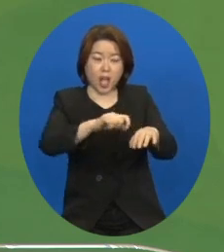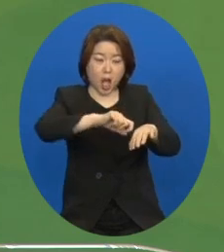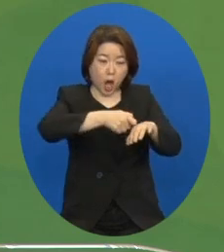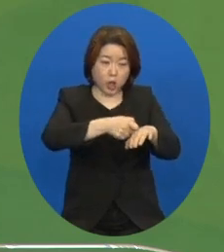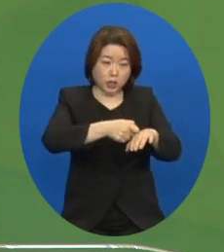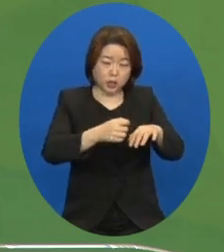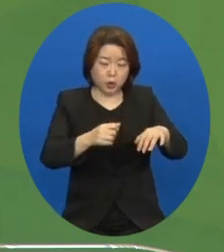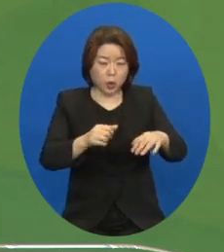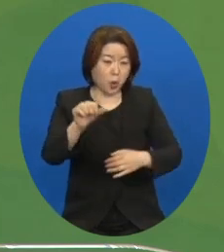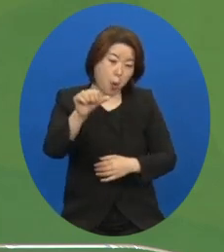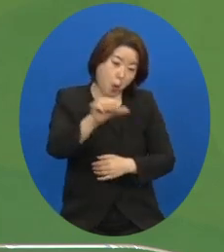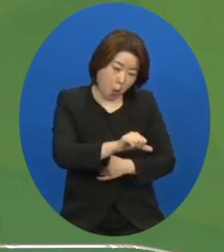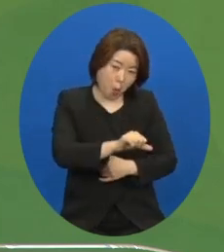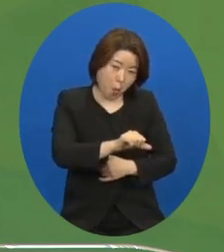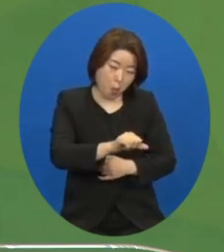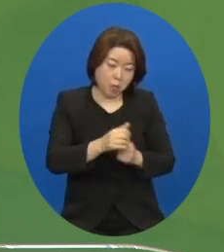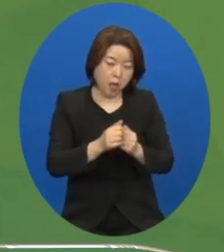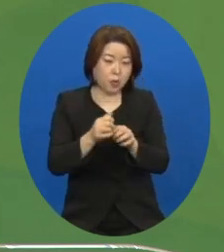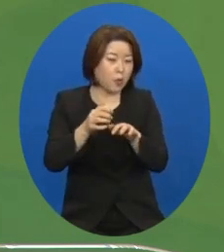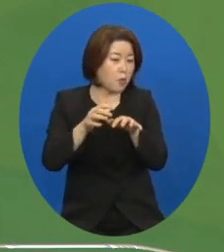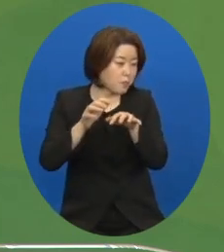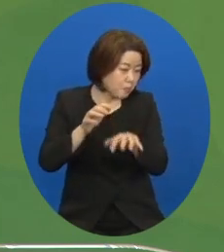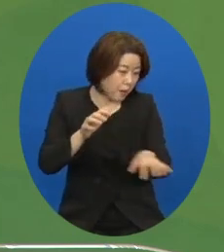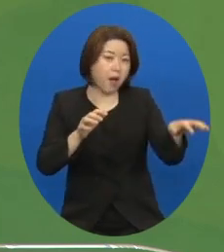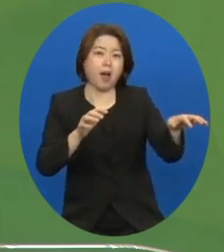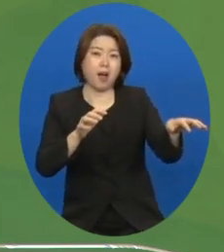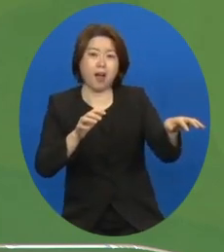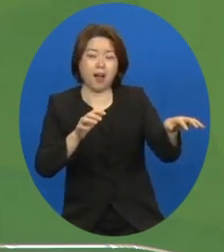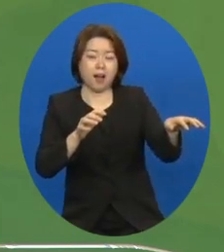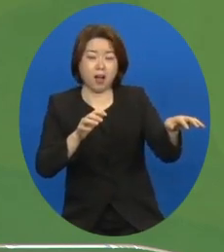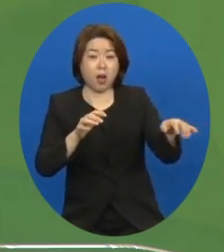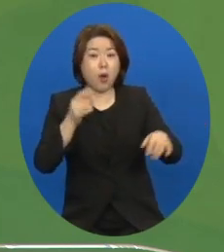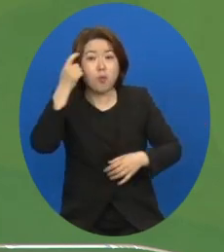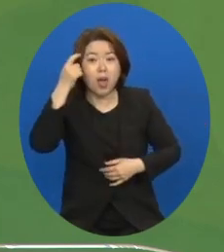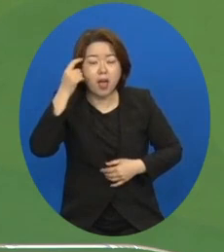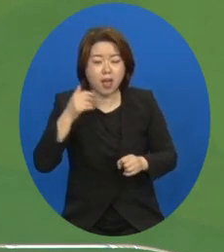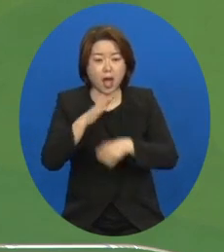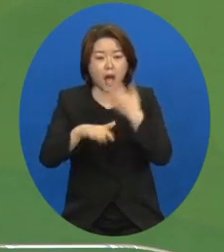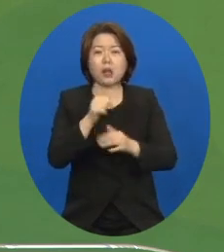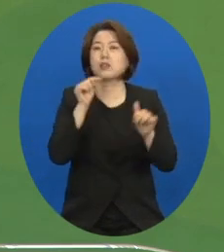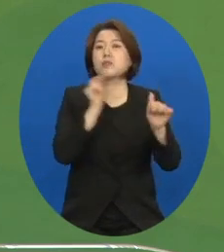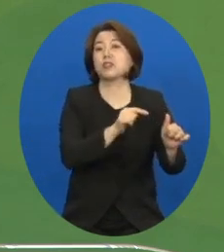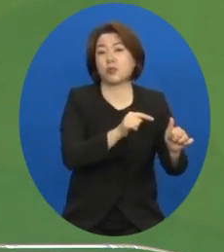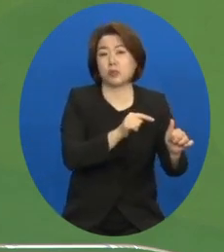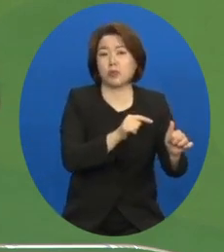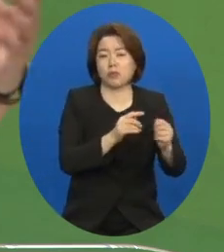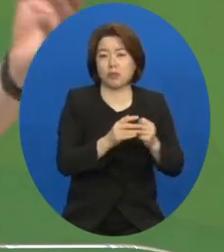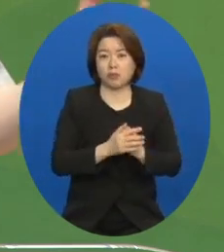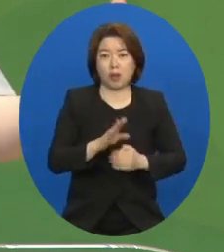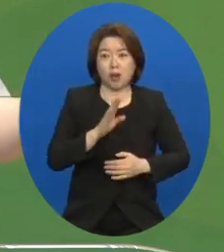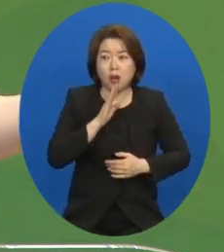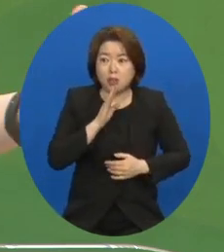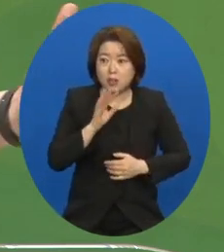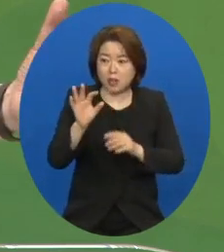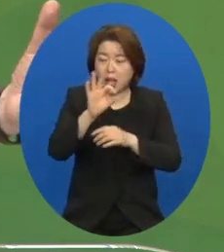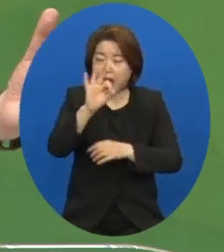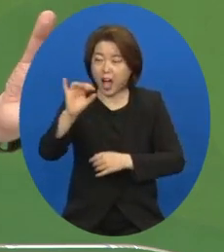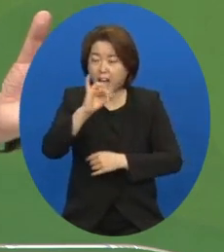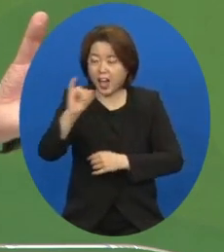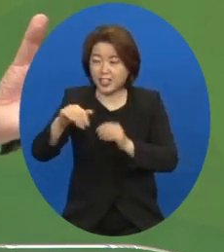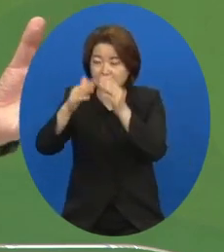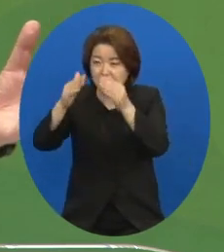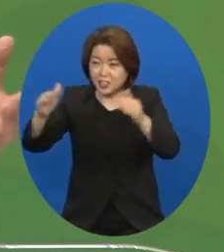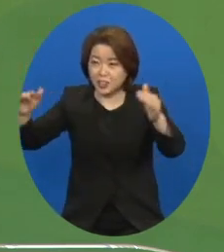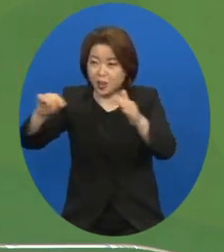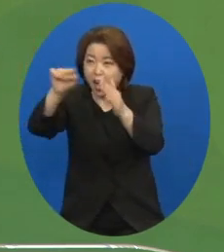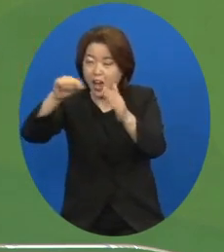것처럼 후퇴하기 시작을 합니다. 하나님이 그렇게 하라고 가르치셨어요. 아, 그랬더니 아이성 안에 있는